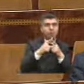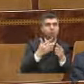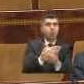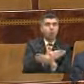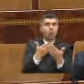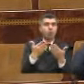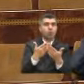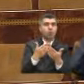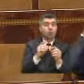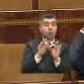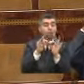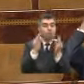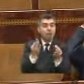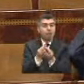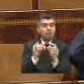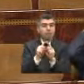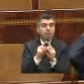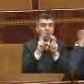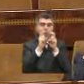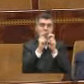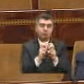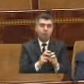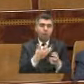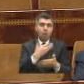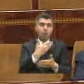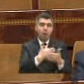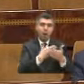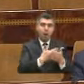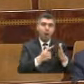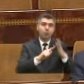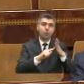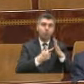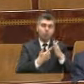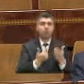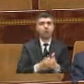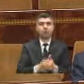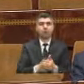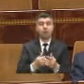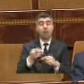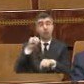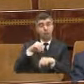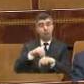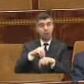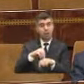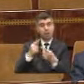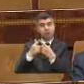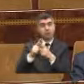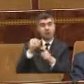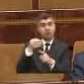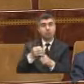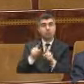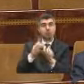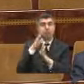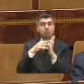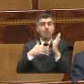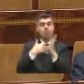غتمكن الأسر من تخفيف عبء الفواتير الضخمة للكهرباء، غتمكن أيضا من إتمام حقيقي لبرنامج